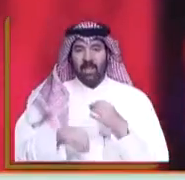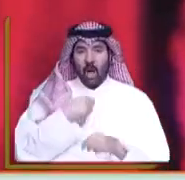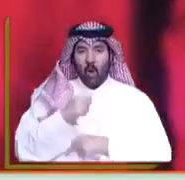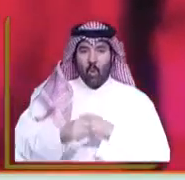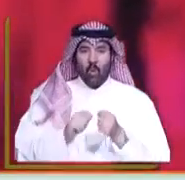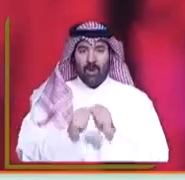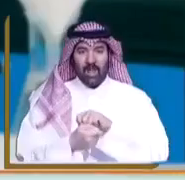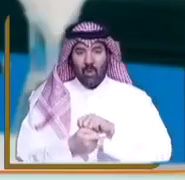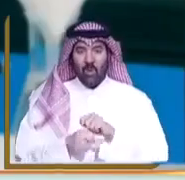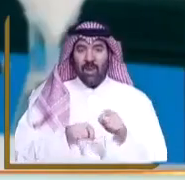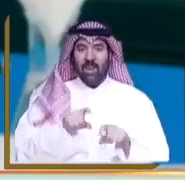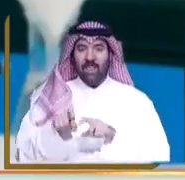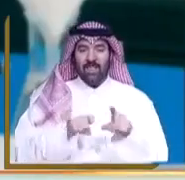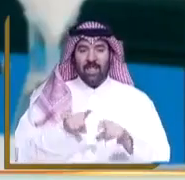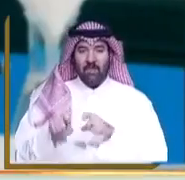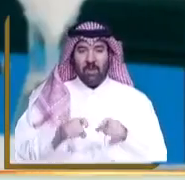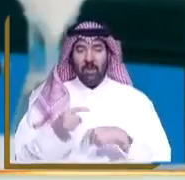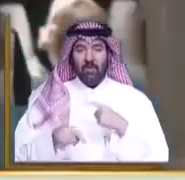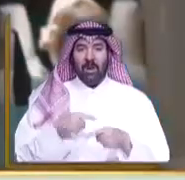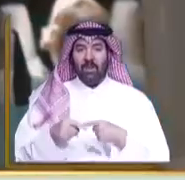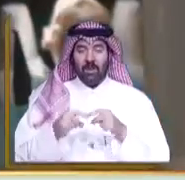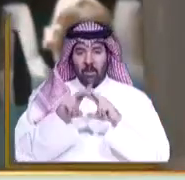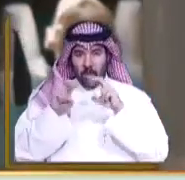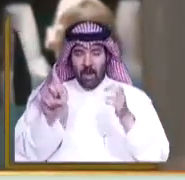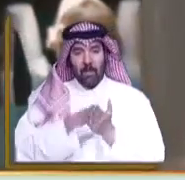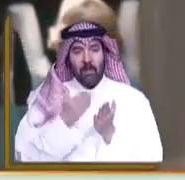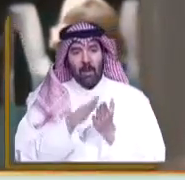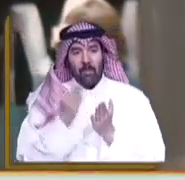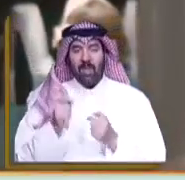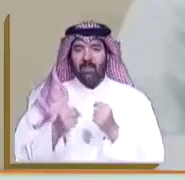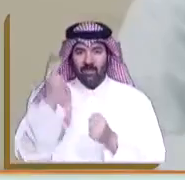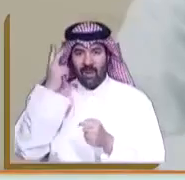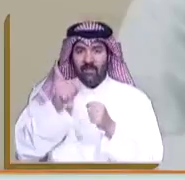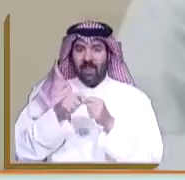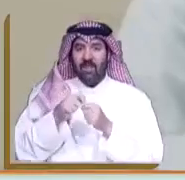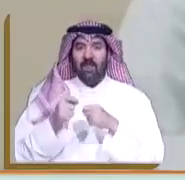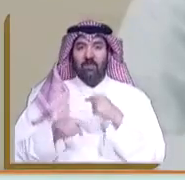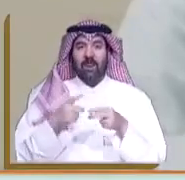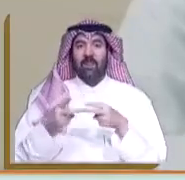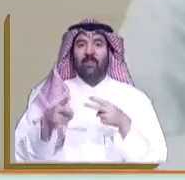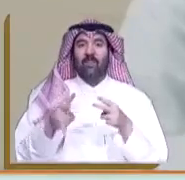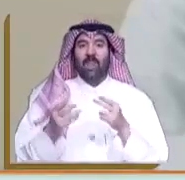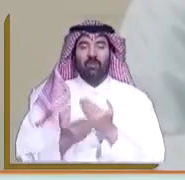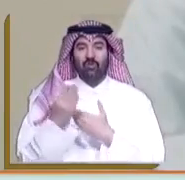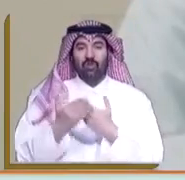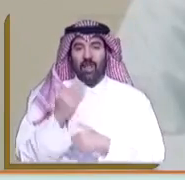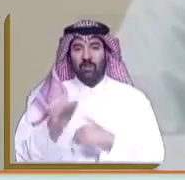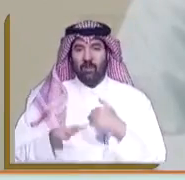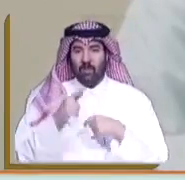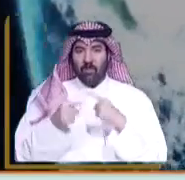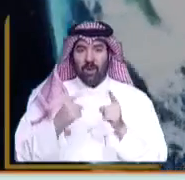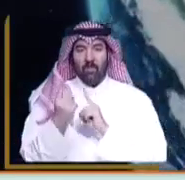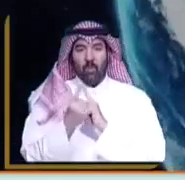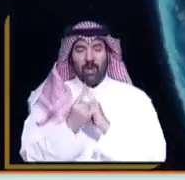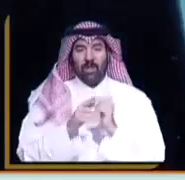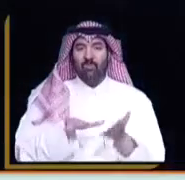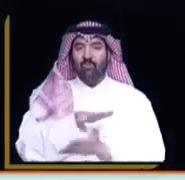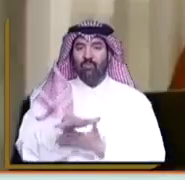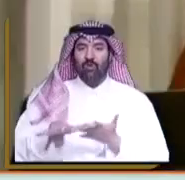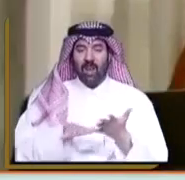ذات البعد الاقتصادي وتشجيع البحث والتطوير والابتكار من أجل فتح آفاق جديدة ومواجهة